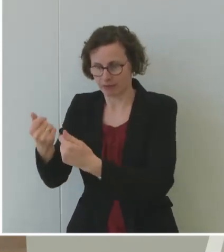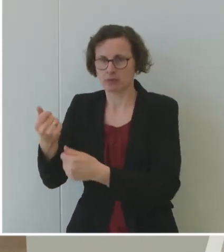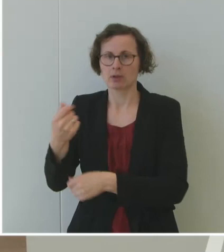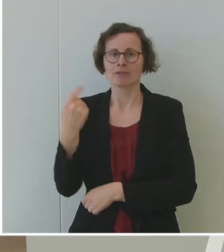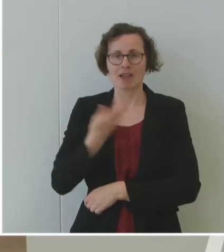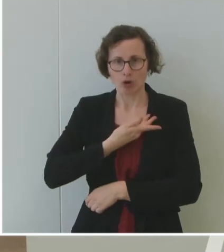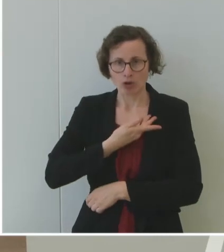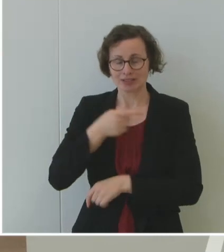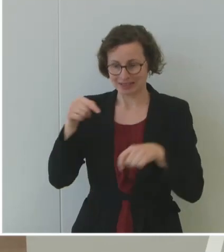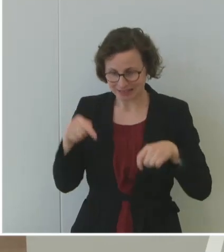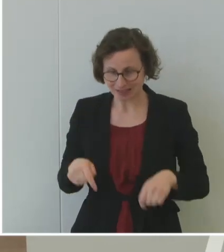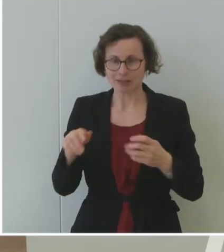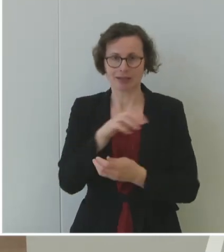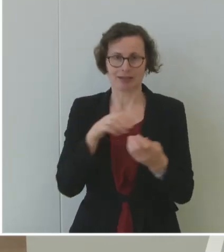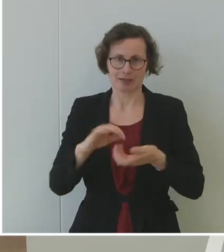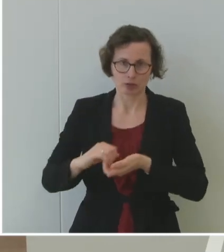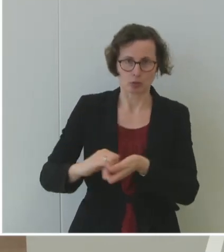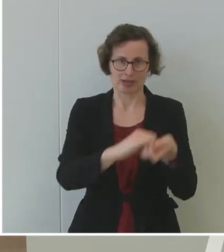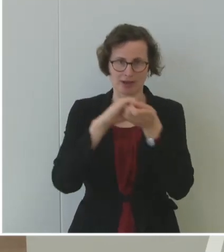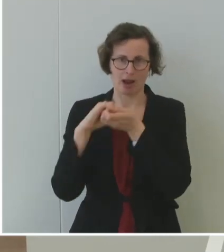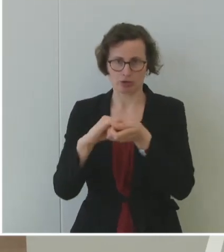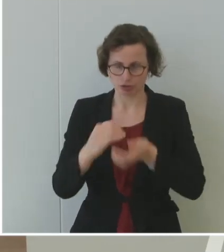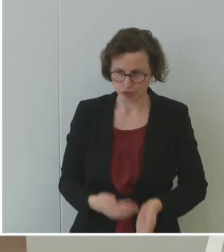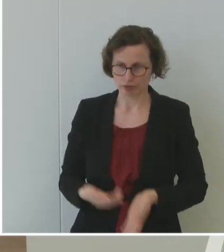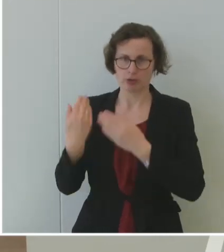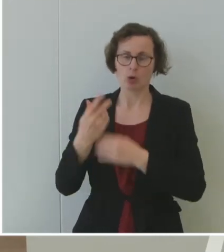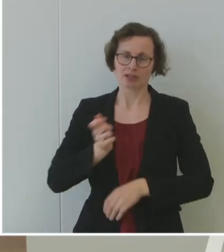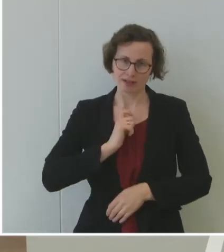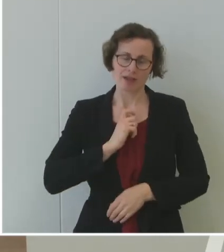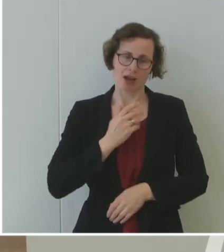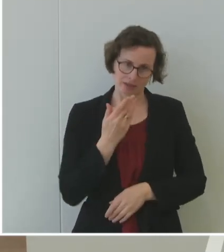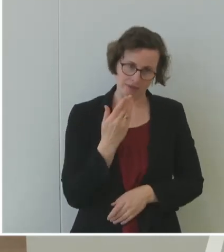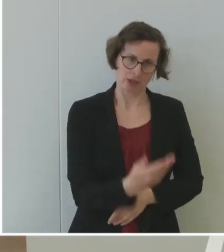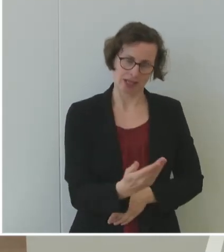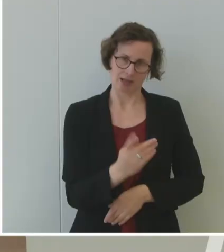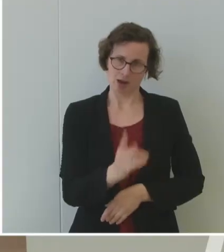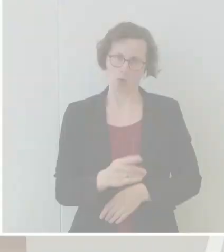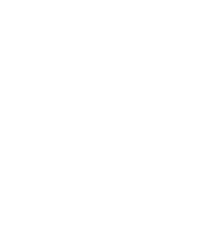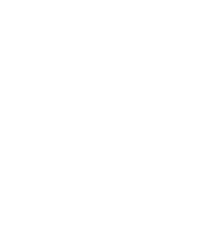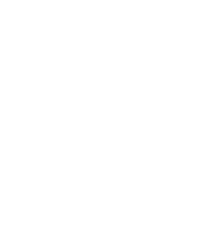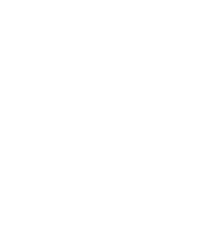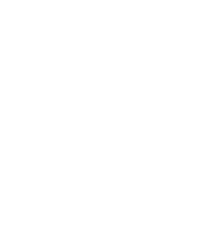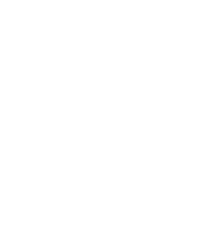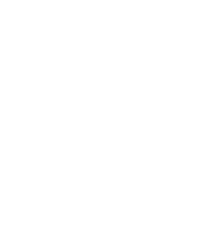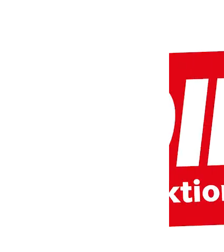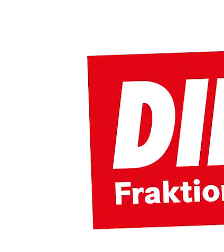wollen dieser Krise solidarisch begegnen. Und das erwarten wir von Ihnen auch genauso. Vielen Dank.